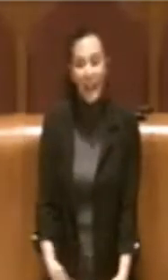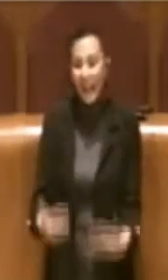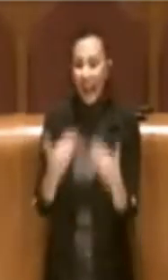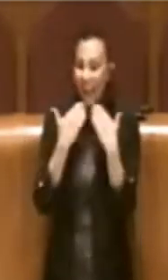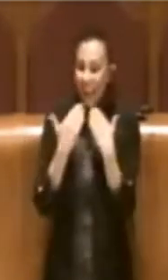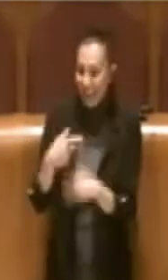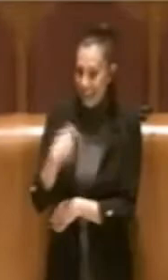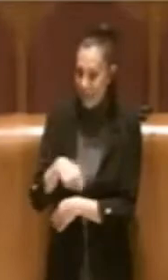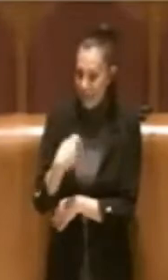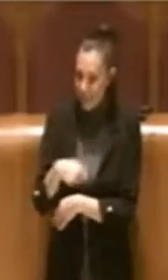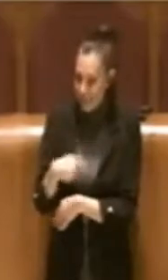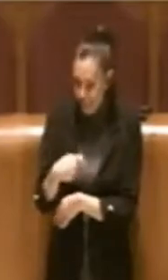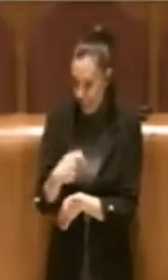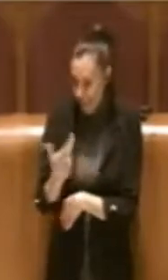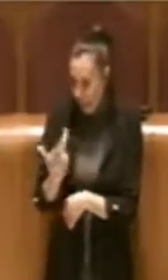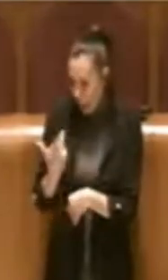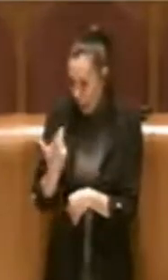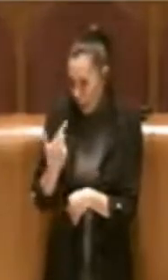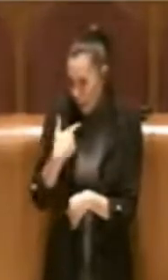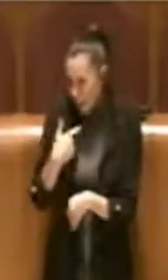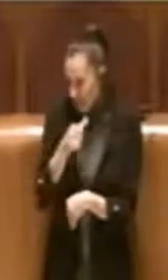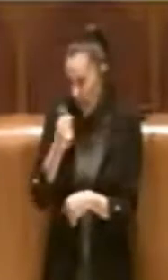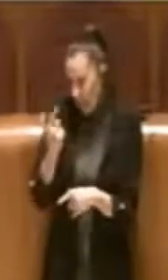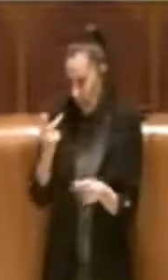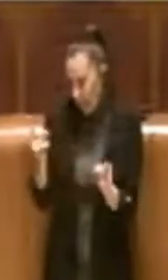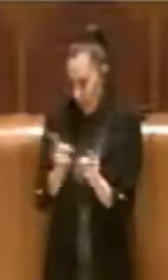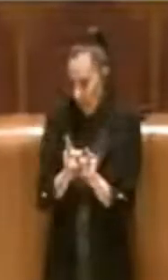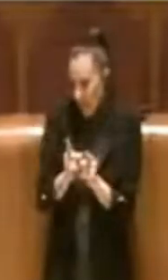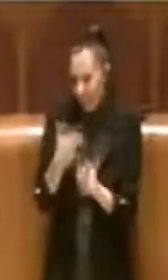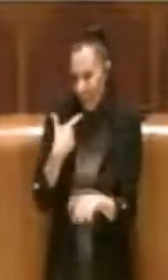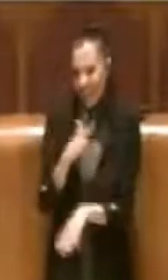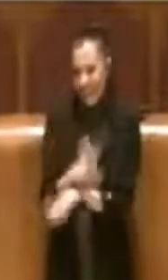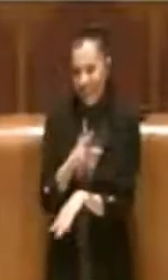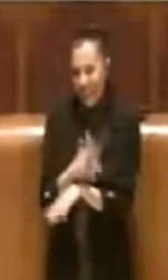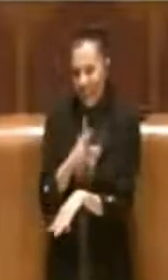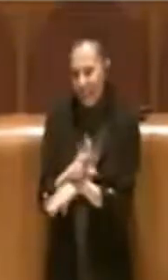Grazie Presidente, anche meno visto che l'intervento